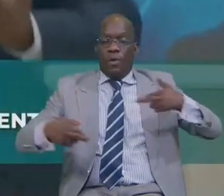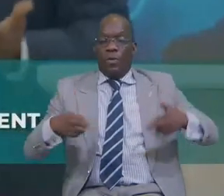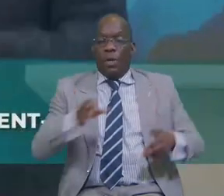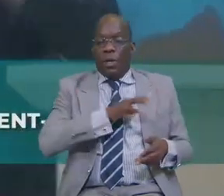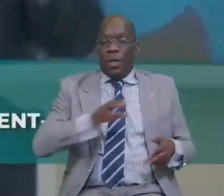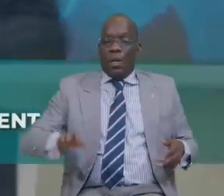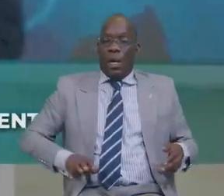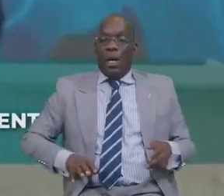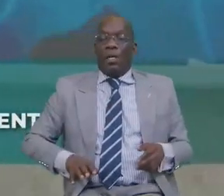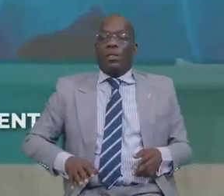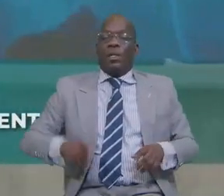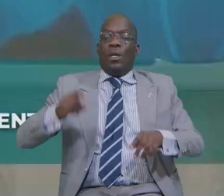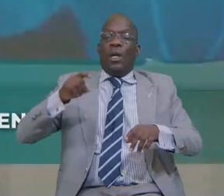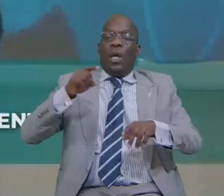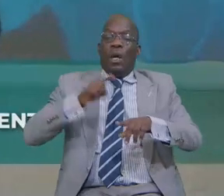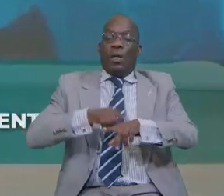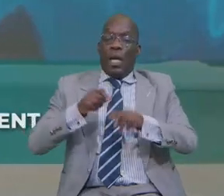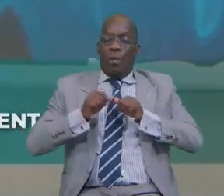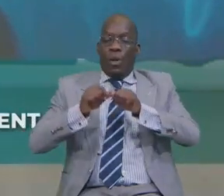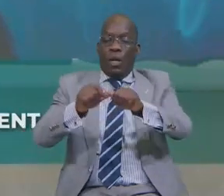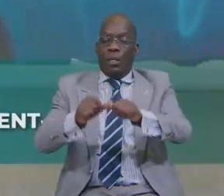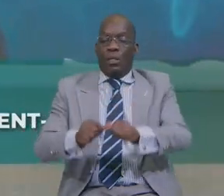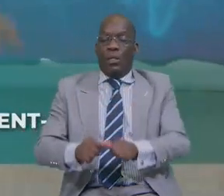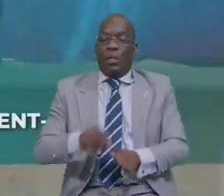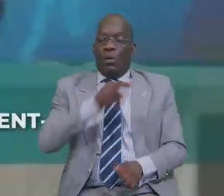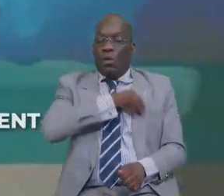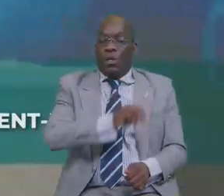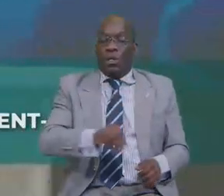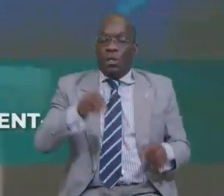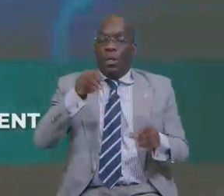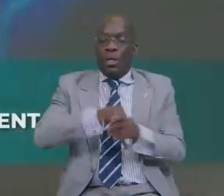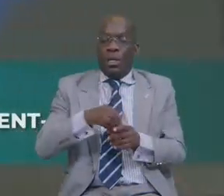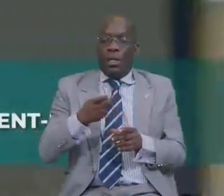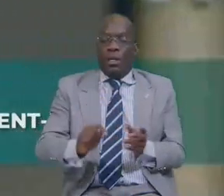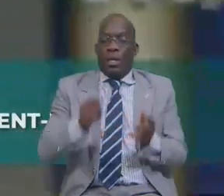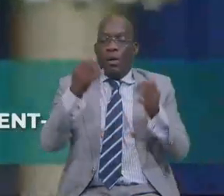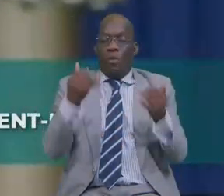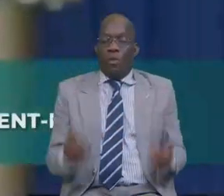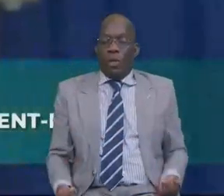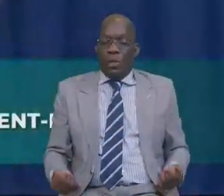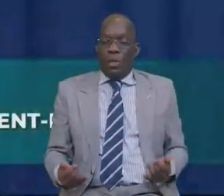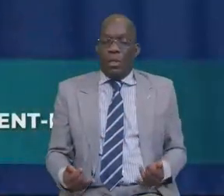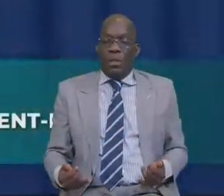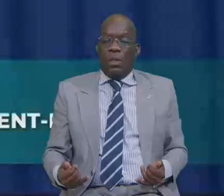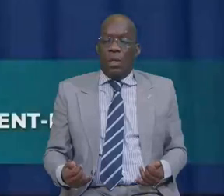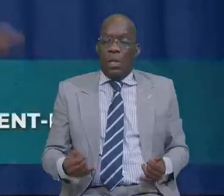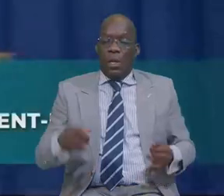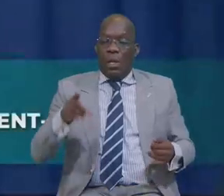ministre d'aujourd'hui. Nous voici, les ministres d'aujourd'hui pour le Seigneur. Si Christ était